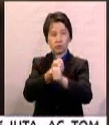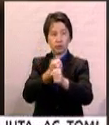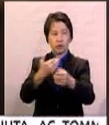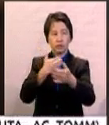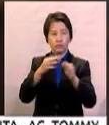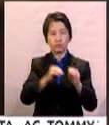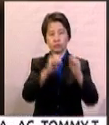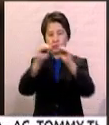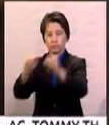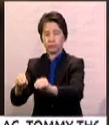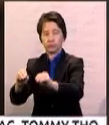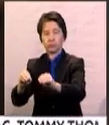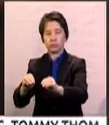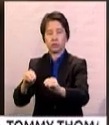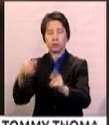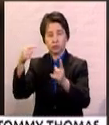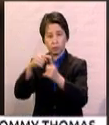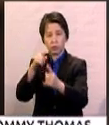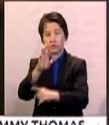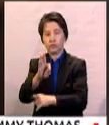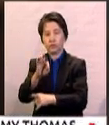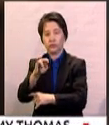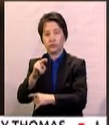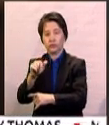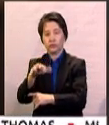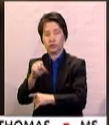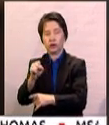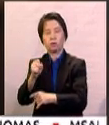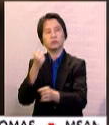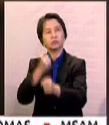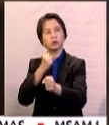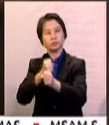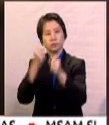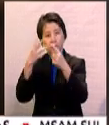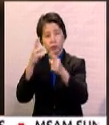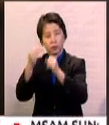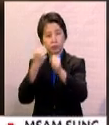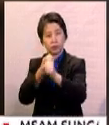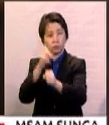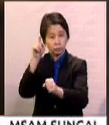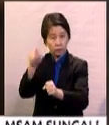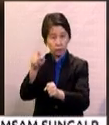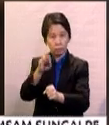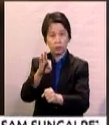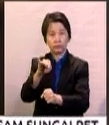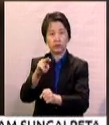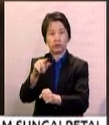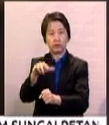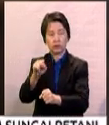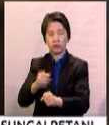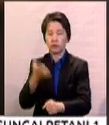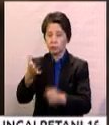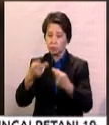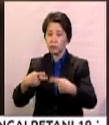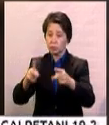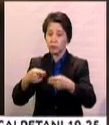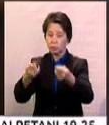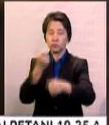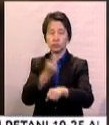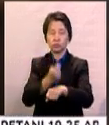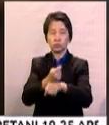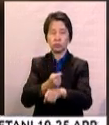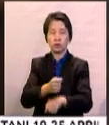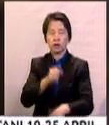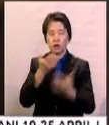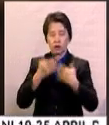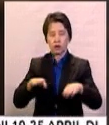sebelum berpindah ke Filem Negara Malaysia dan berkhidmat selama 16 tahun di sana. Beliau turut diberi peluang bertugas sebagai